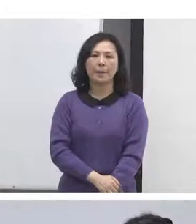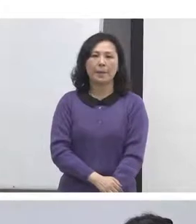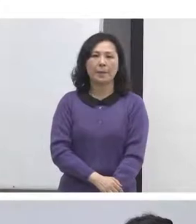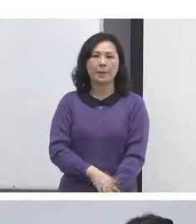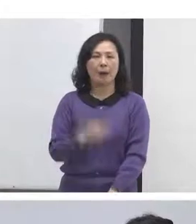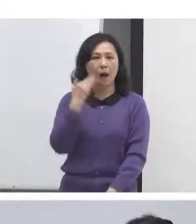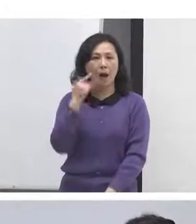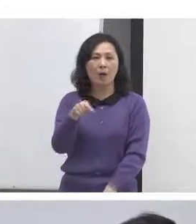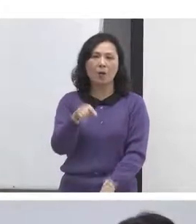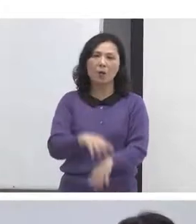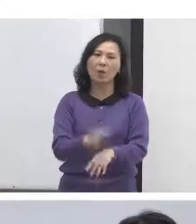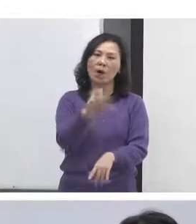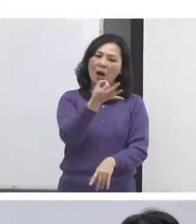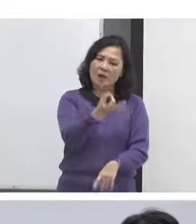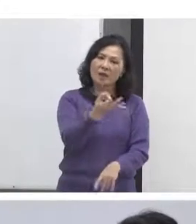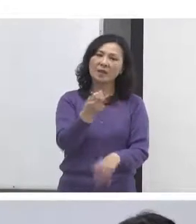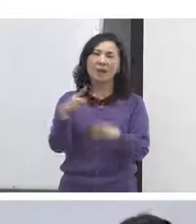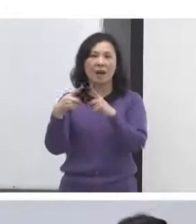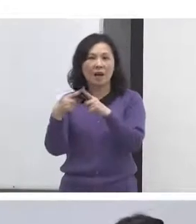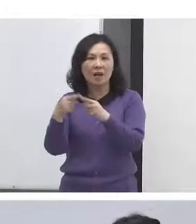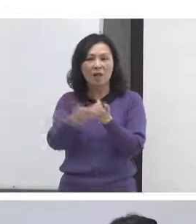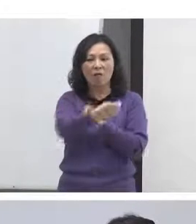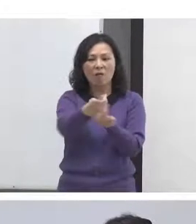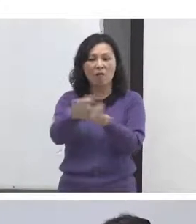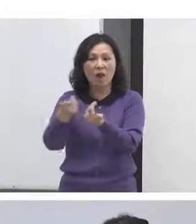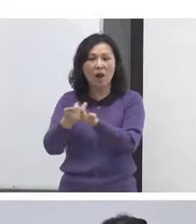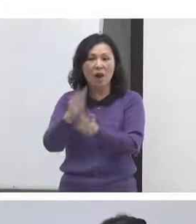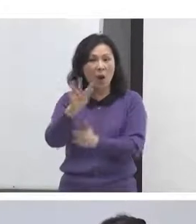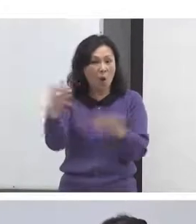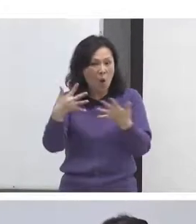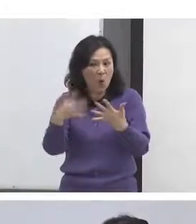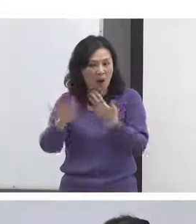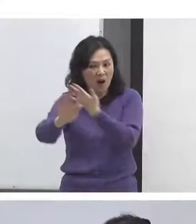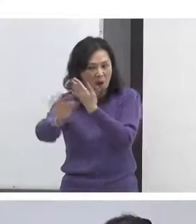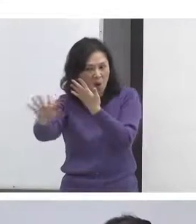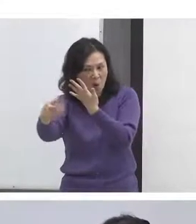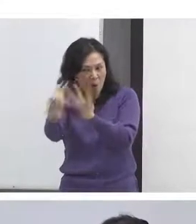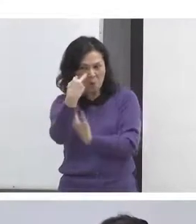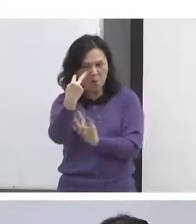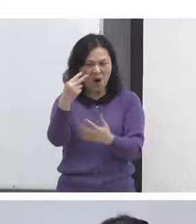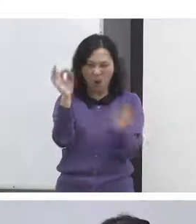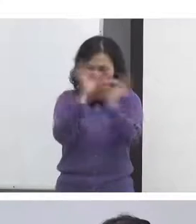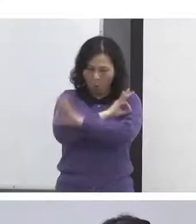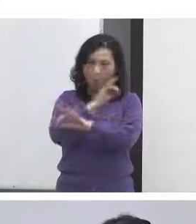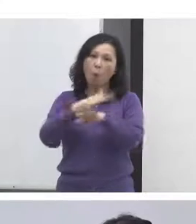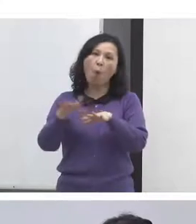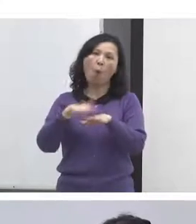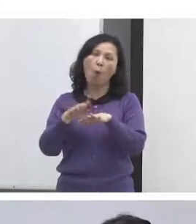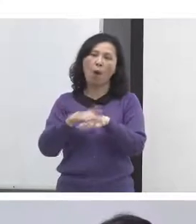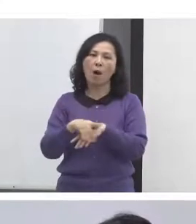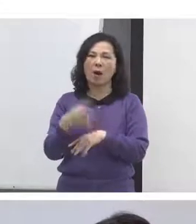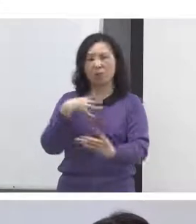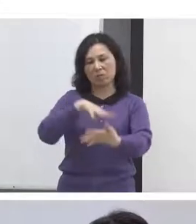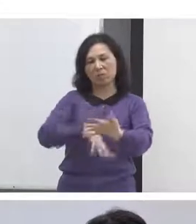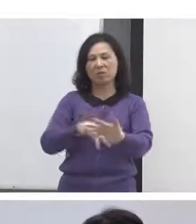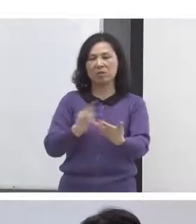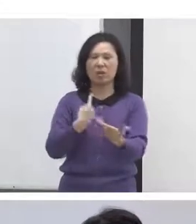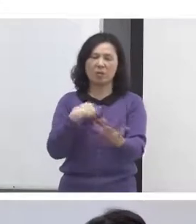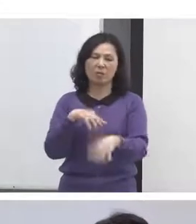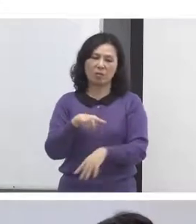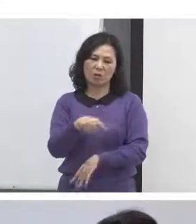源分配有问题的时候，就会造成别人对社群的误解，包括自己内部的成员也可能会不想要去参加等